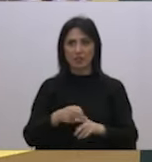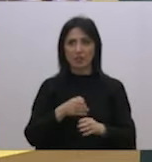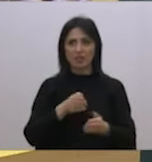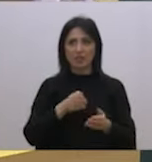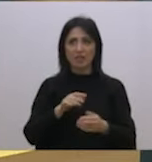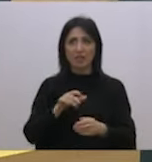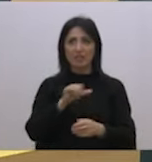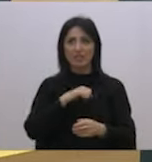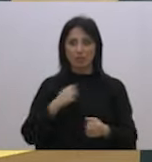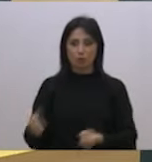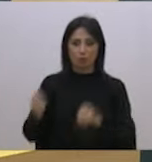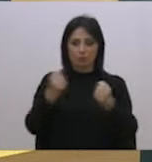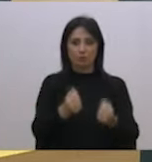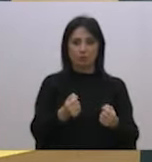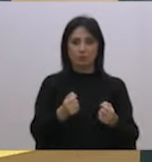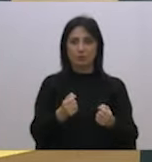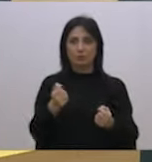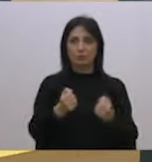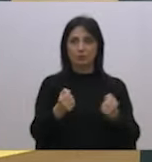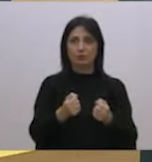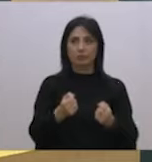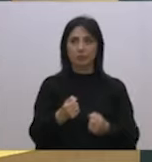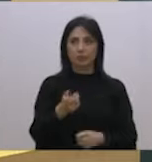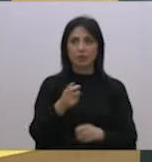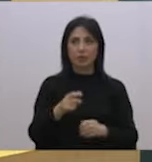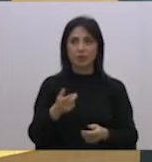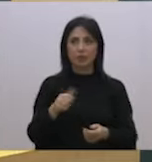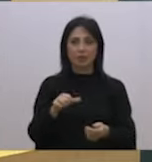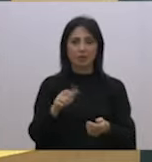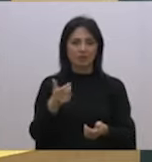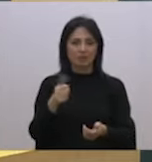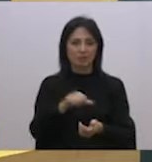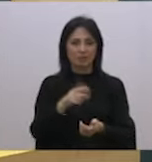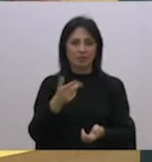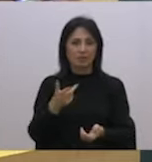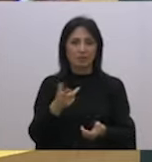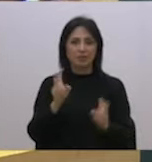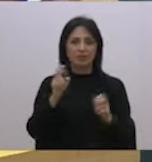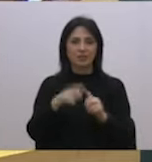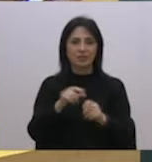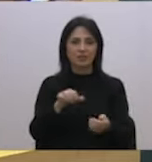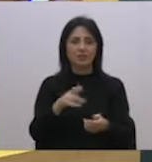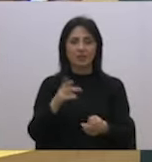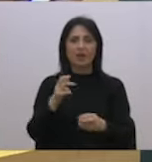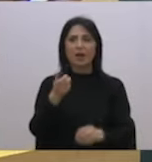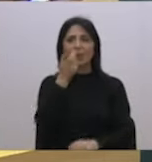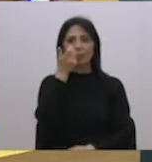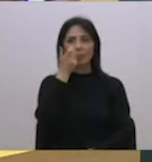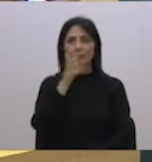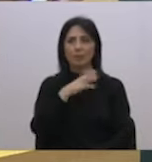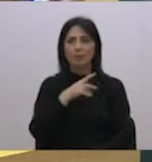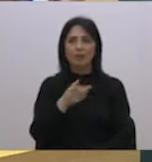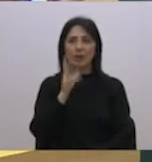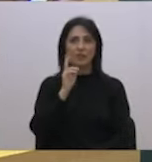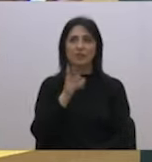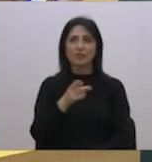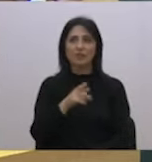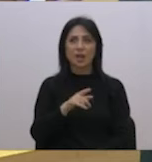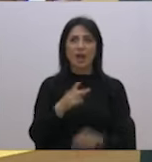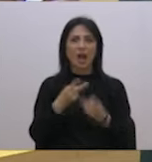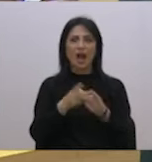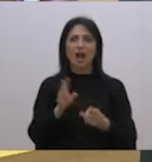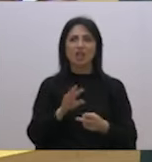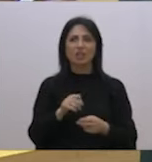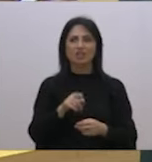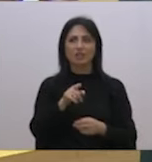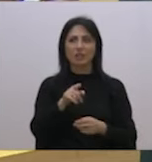nimeni zaci video, nimeni toro, am planis materia za tu, rad sudahit, rad sudahit, rad sudahit, rad sudahit, rad sudahit, rad sudahit, rad